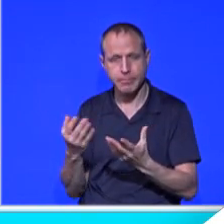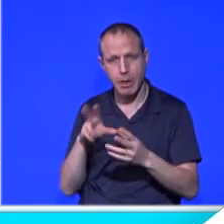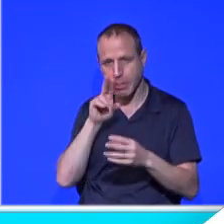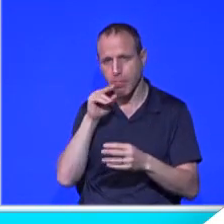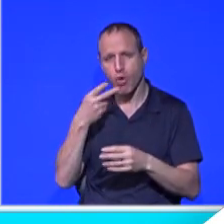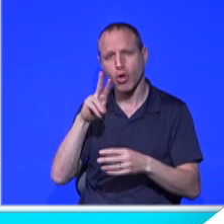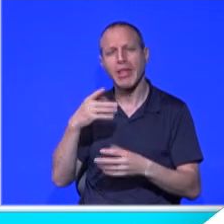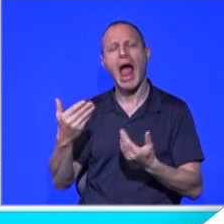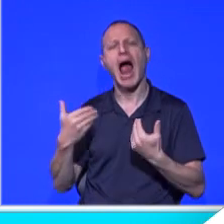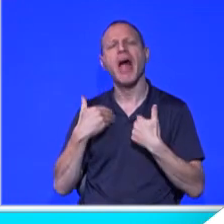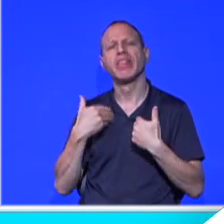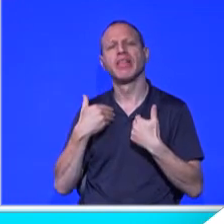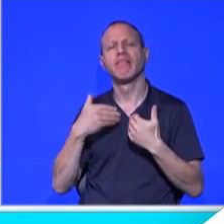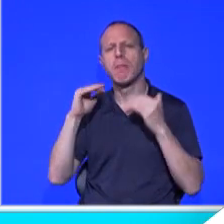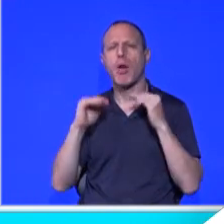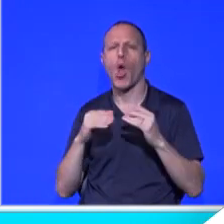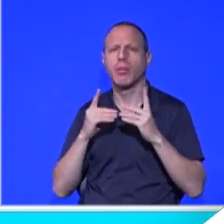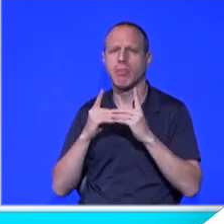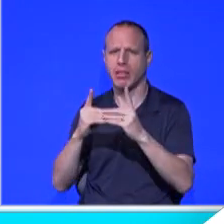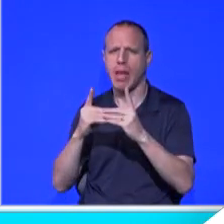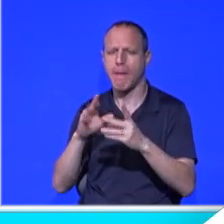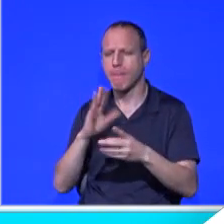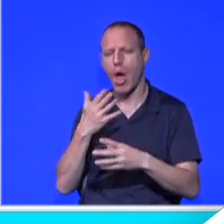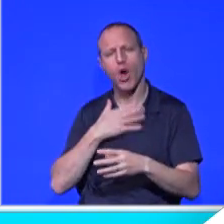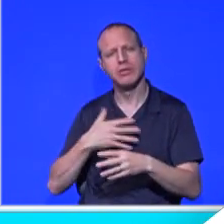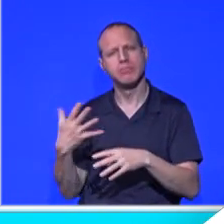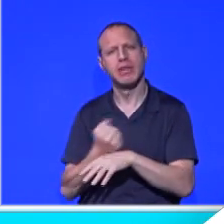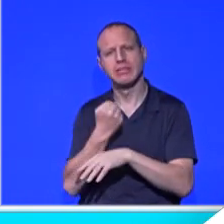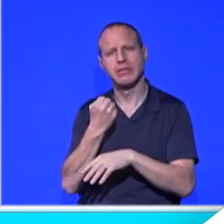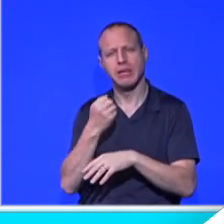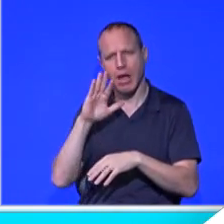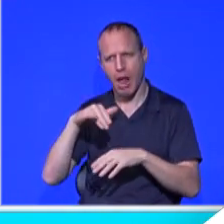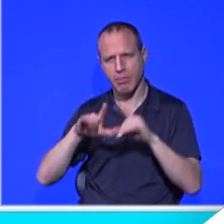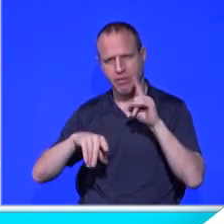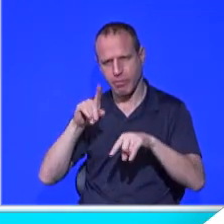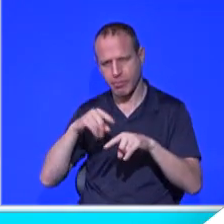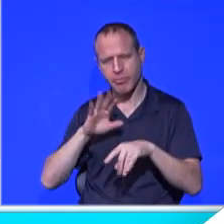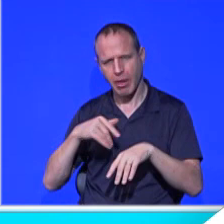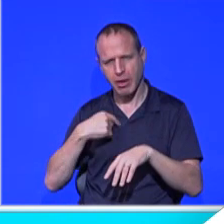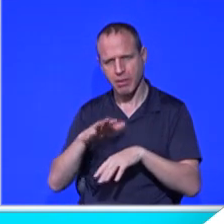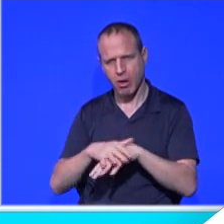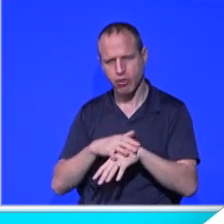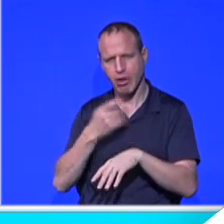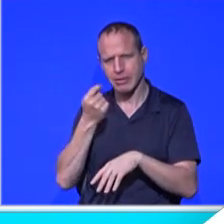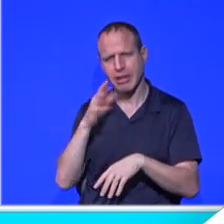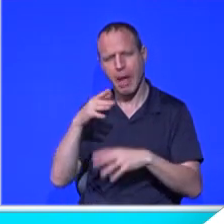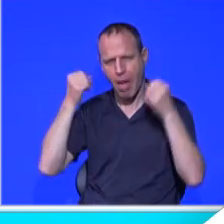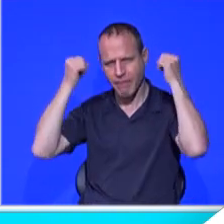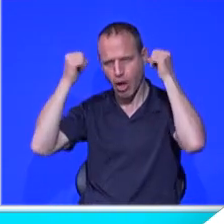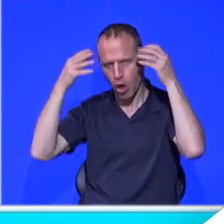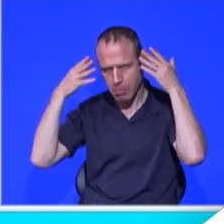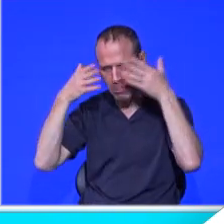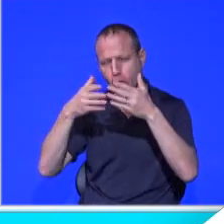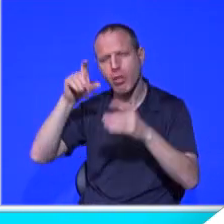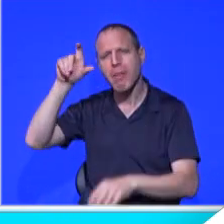על האני מאשר על הדרך, על מה רוצים להשיג. גם לפעמים, גם אני מרגישה קצת, גם ההפגנות מתמקדות